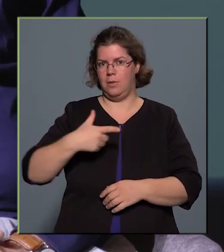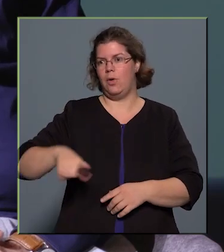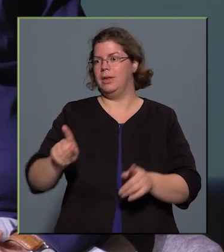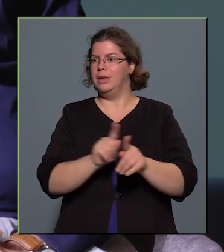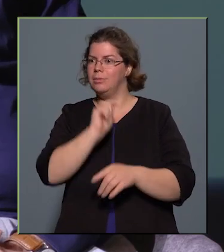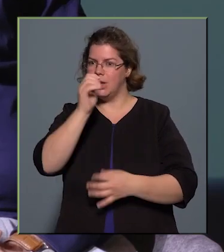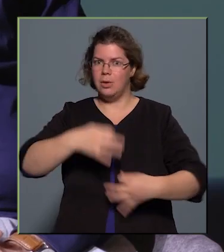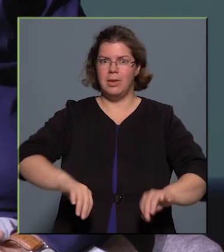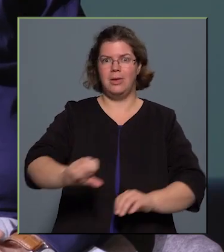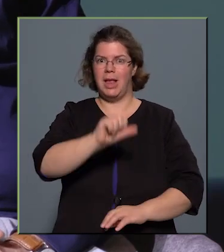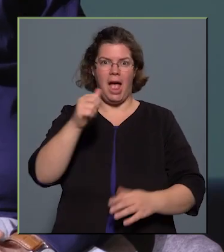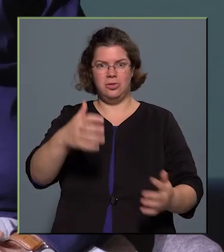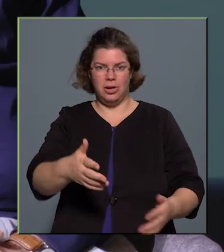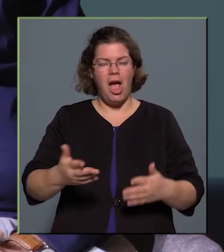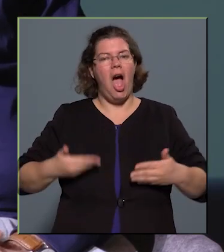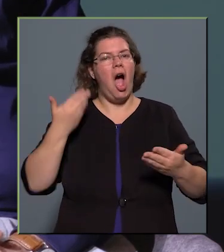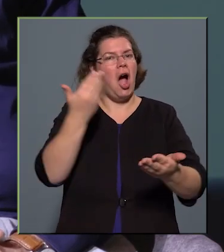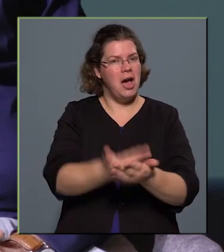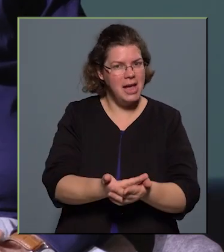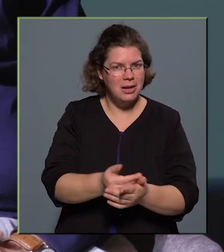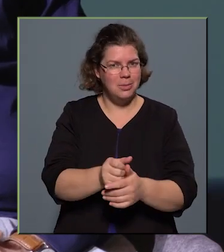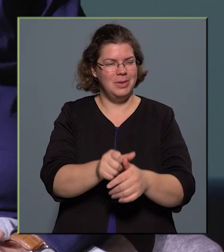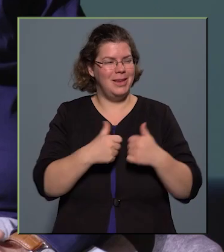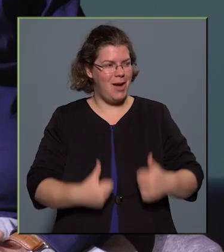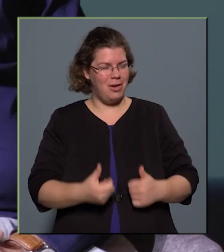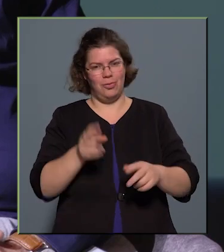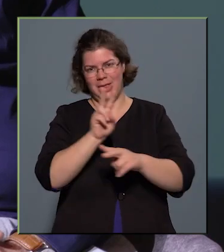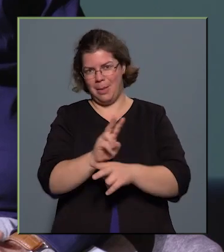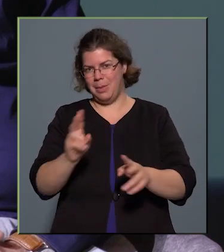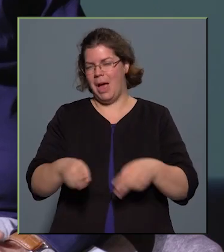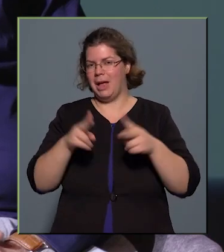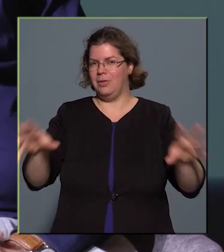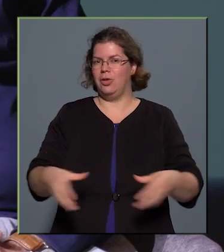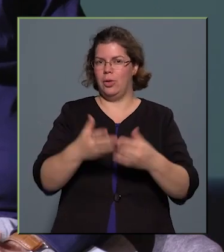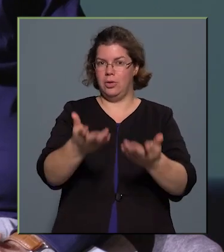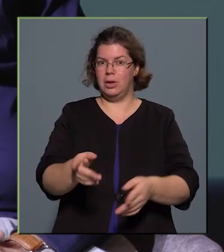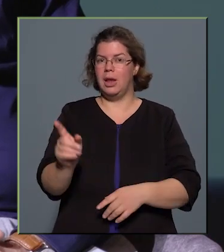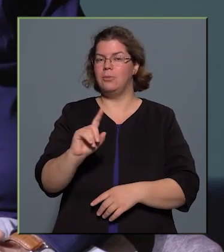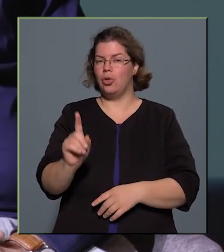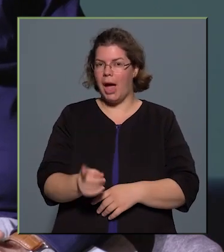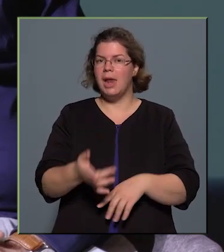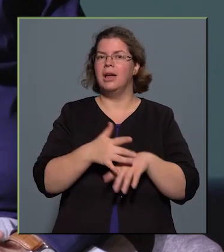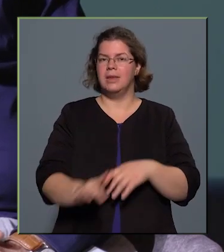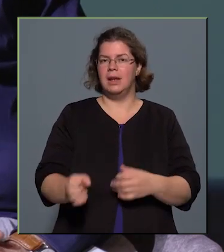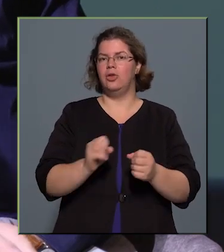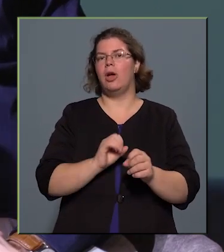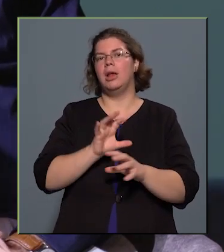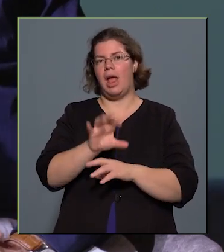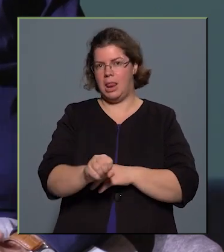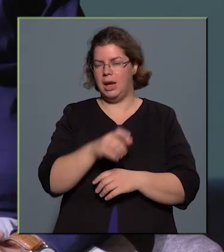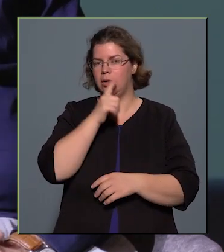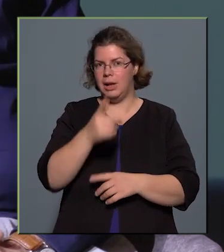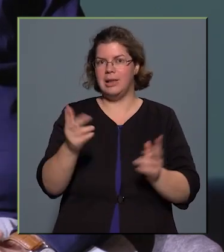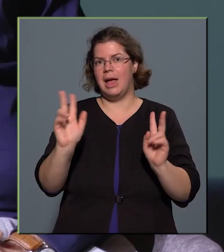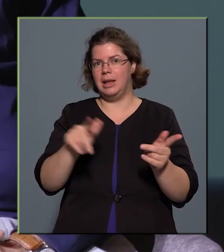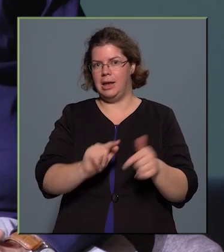úgyhogy ajánlom szíves figyelmébe a kedves közönségnek is, nem sokára ingyenesen, publikusan elérhető lesz, és le lehet